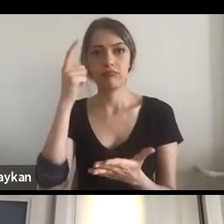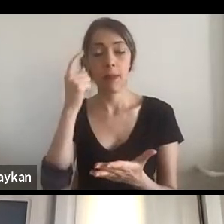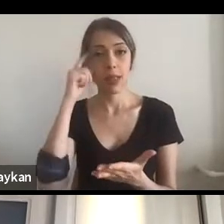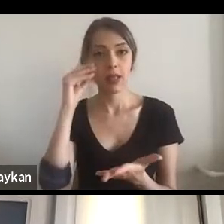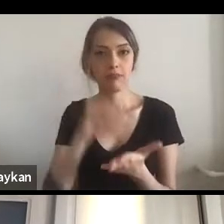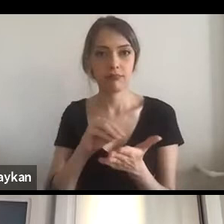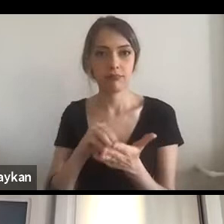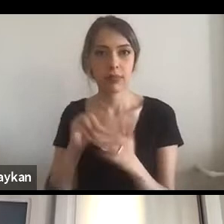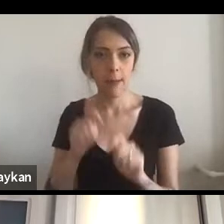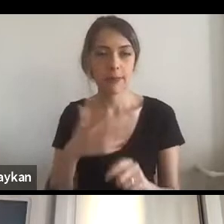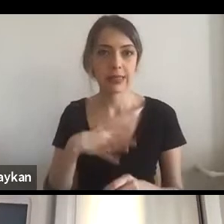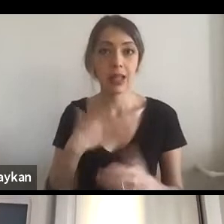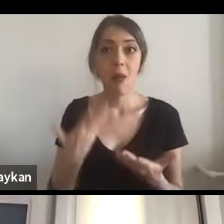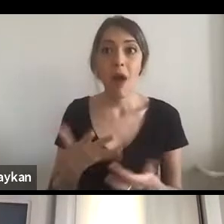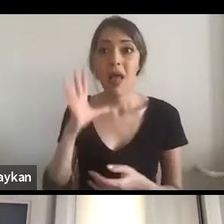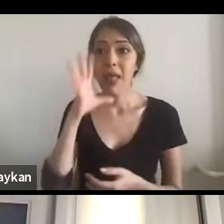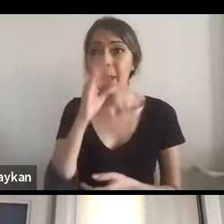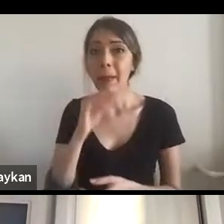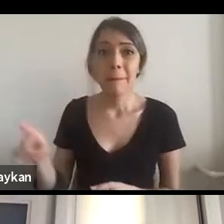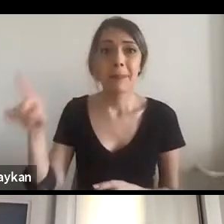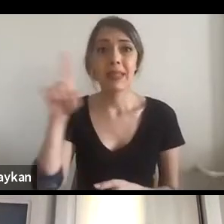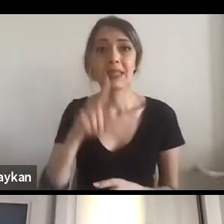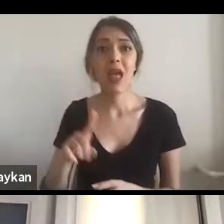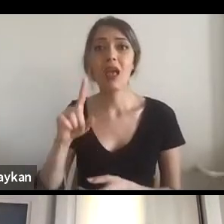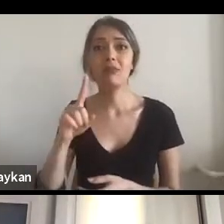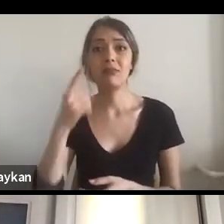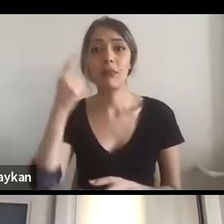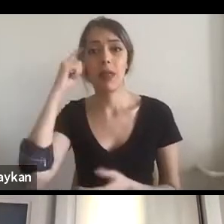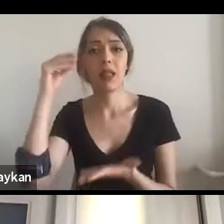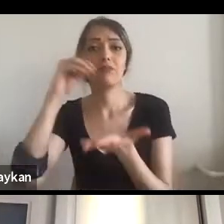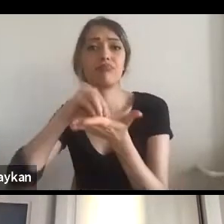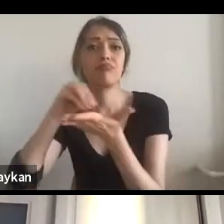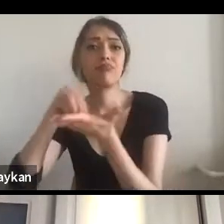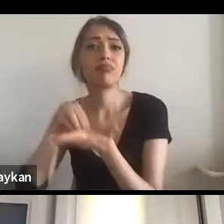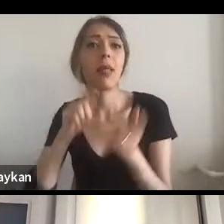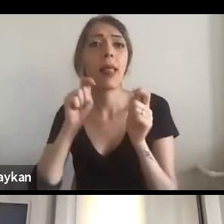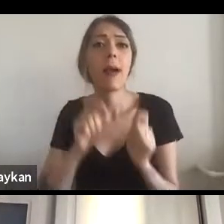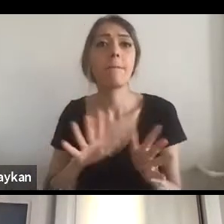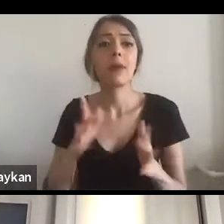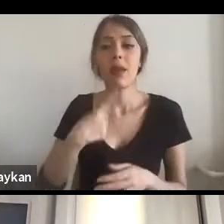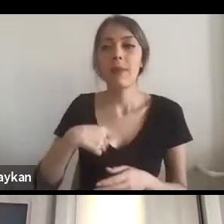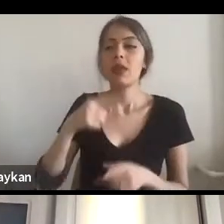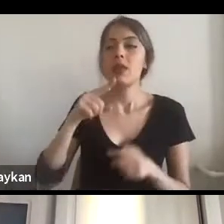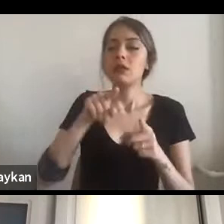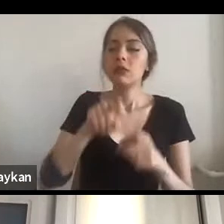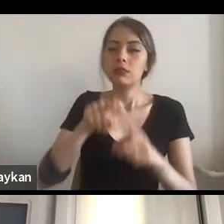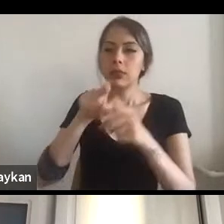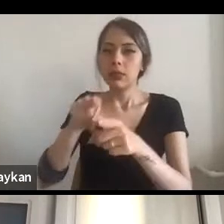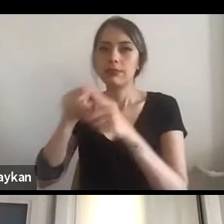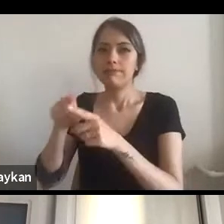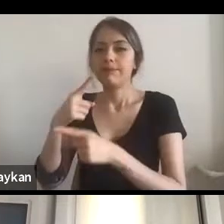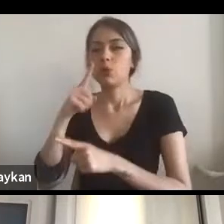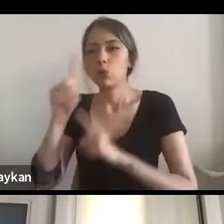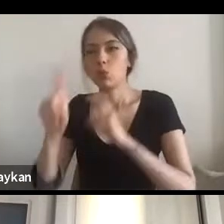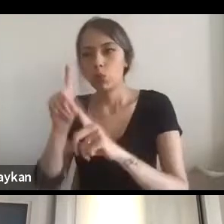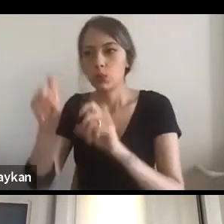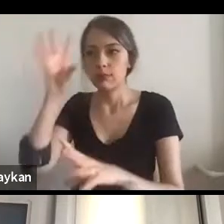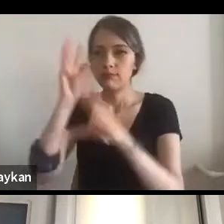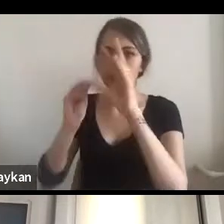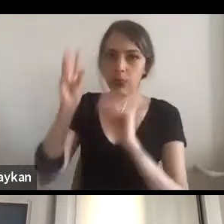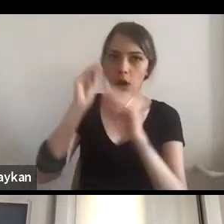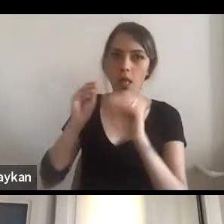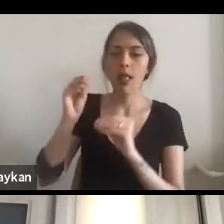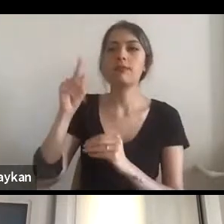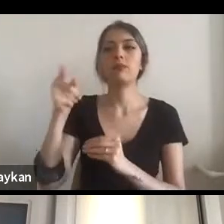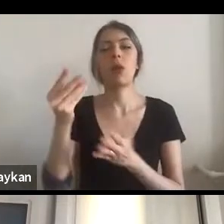koymadı. Tek tek herkesin peşinden koşup bulabildiklerimizi biz alıp veri tabanına